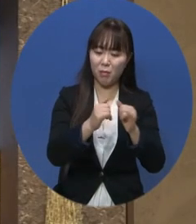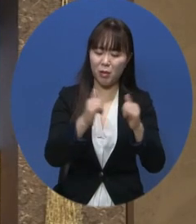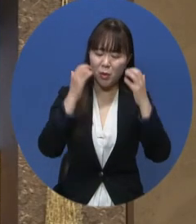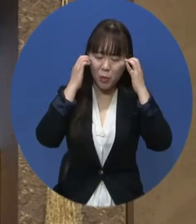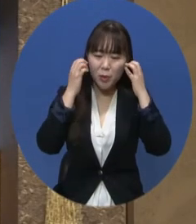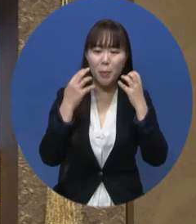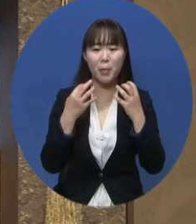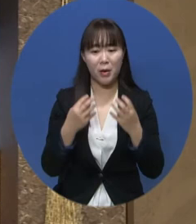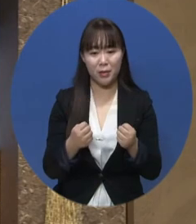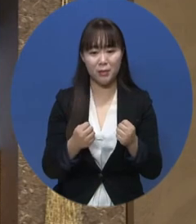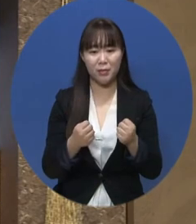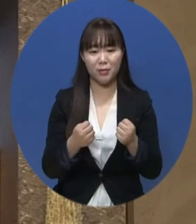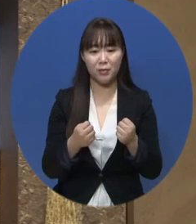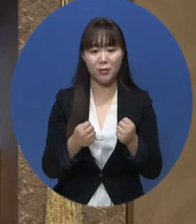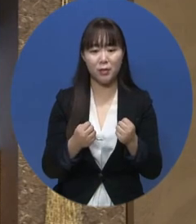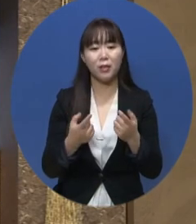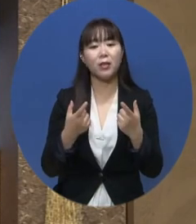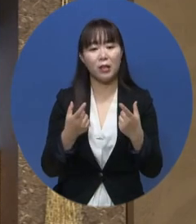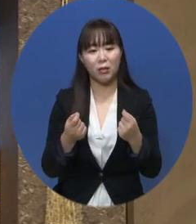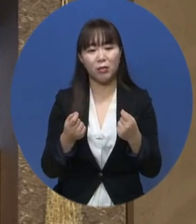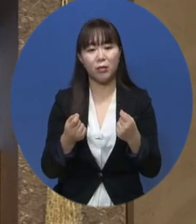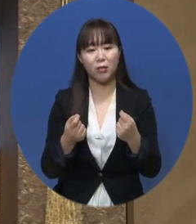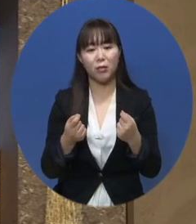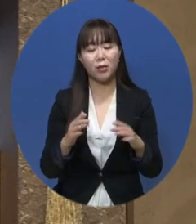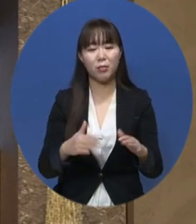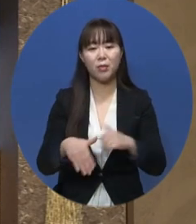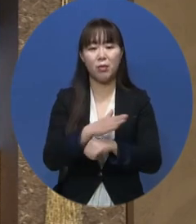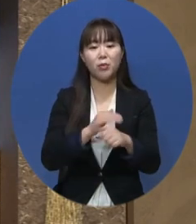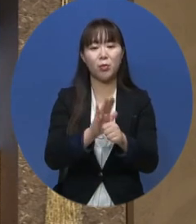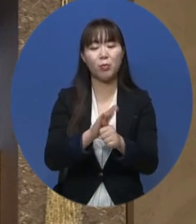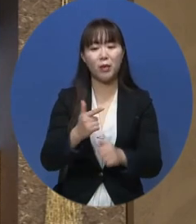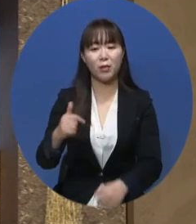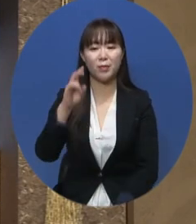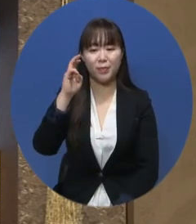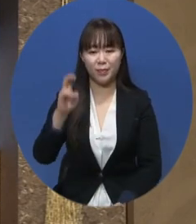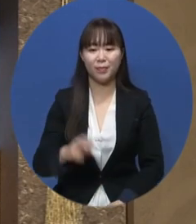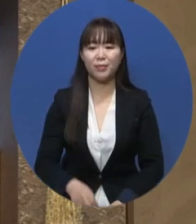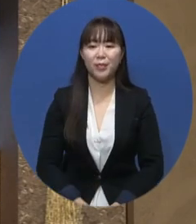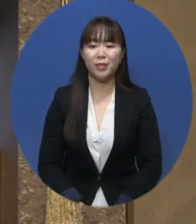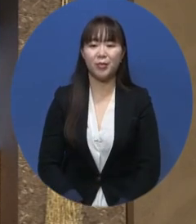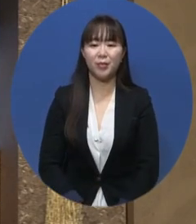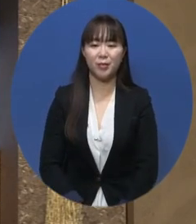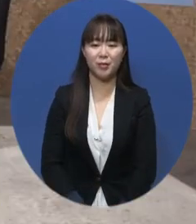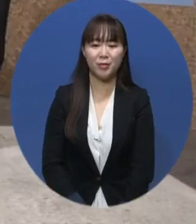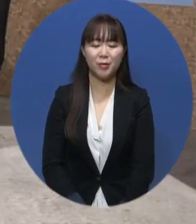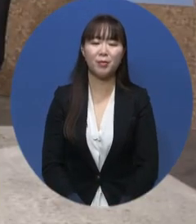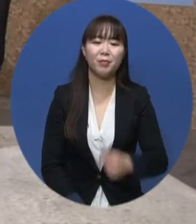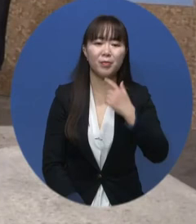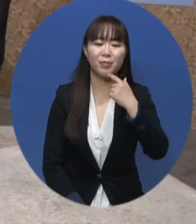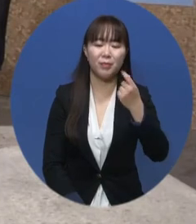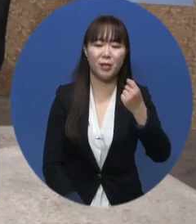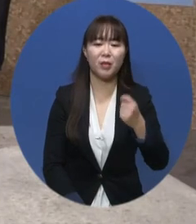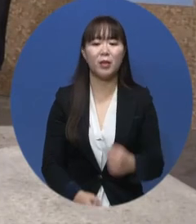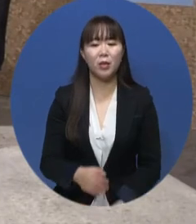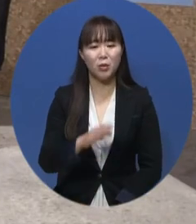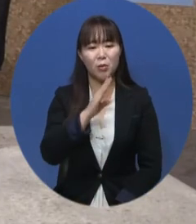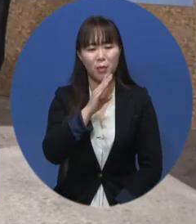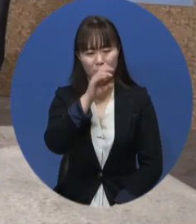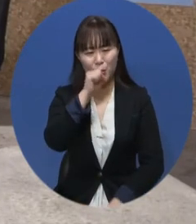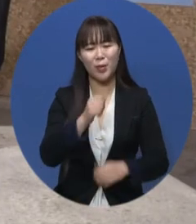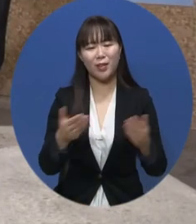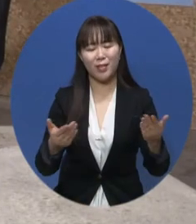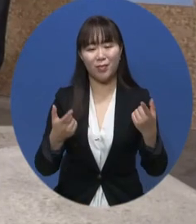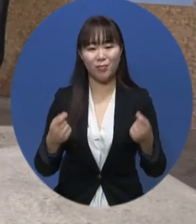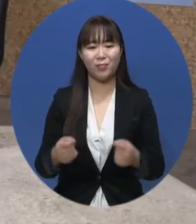너무 고생하고 계시잖아요. 그런 부분도 아마 크게 도움이 될 거라고 생각이 됩니다. 네, 맞습니다. 네. 정말 좋은 일 하셨네요.